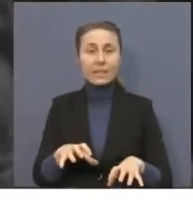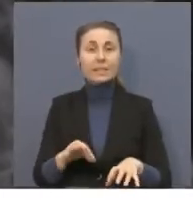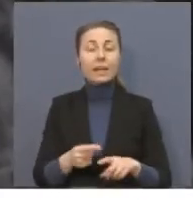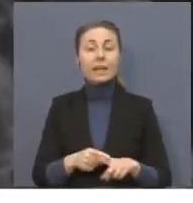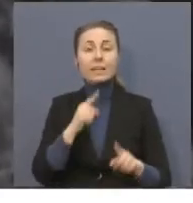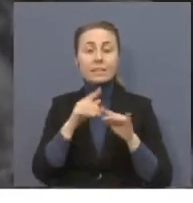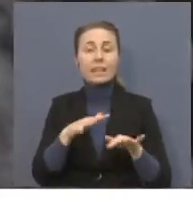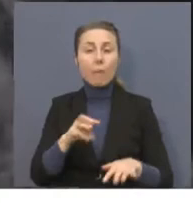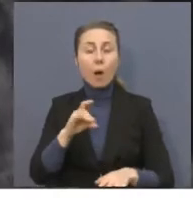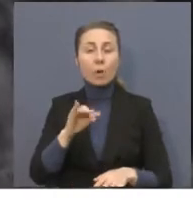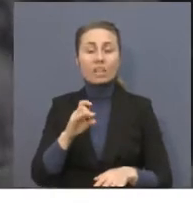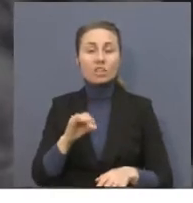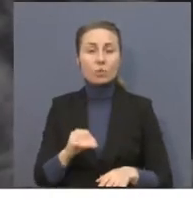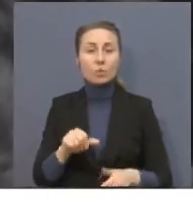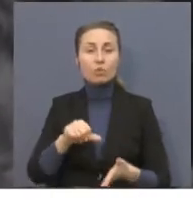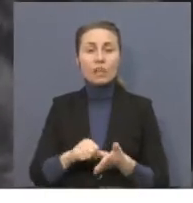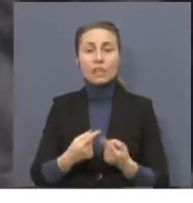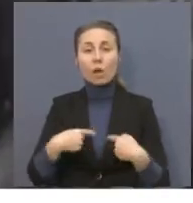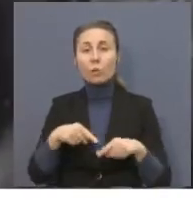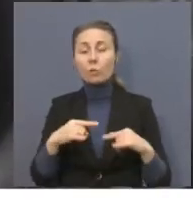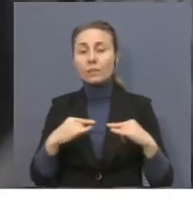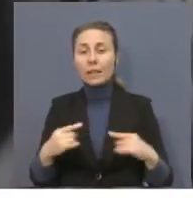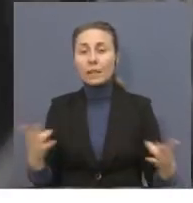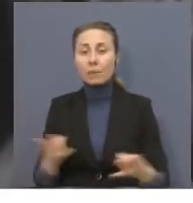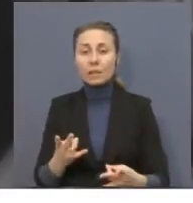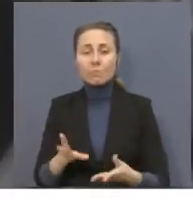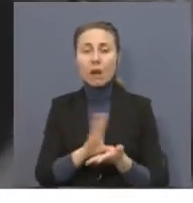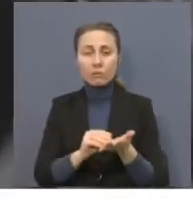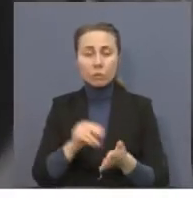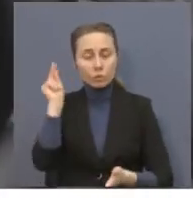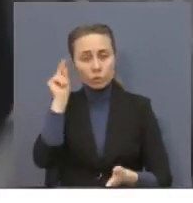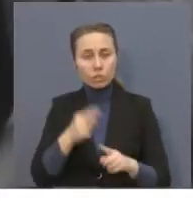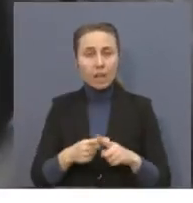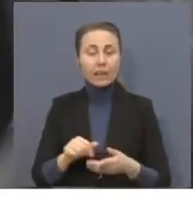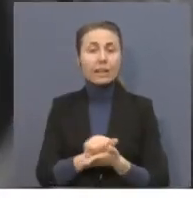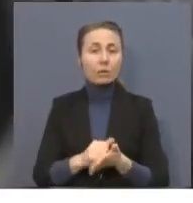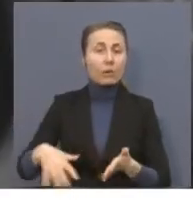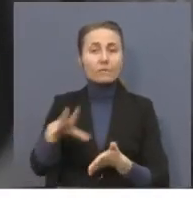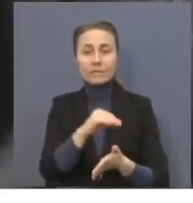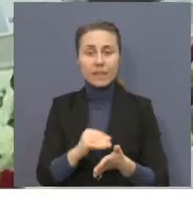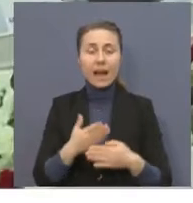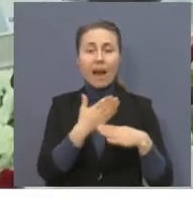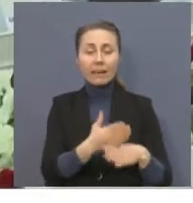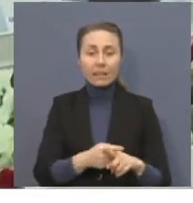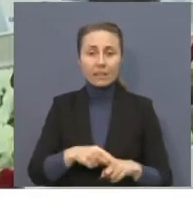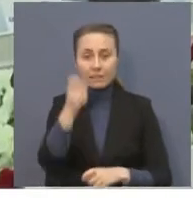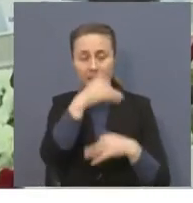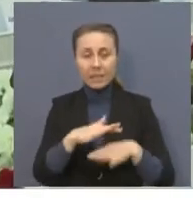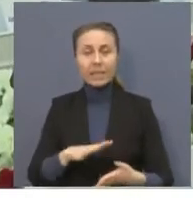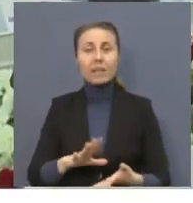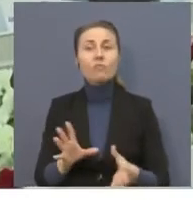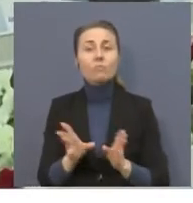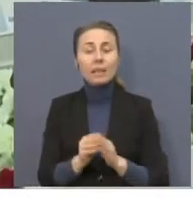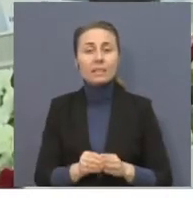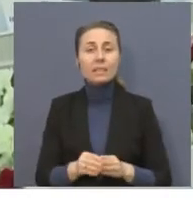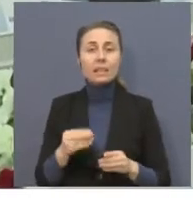Ашимбаев. Участники круглого стола отметили необходимость повторного изучения документов во всех архивах страны и тесного сотрудничества с